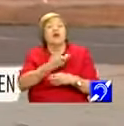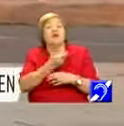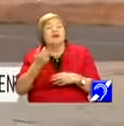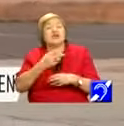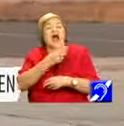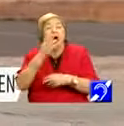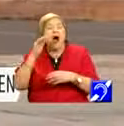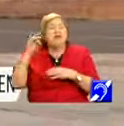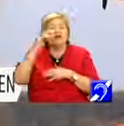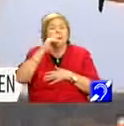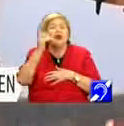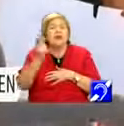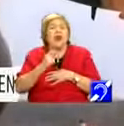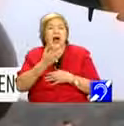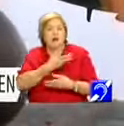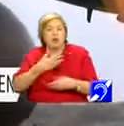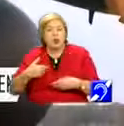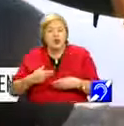București.